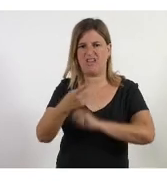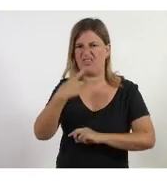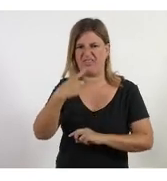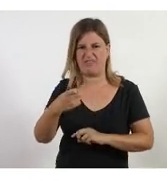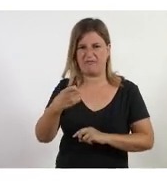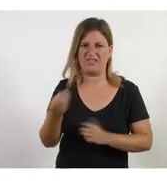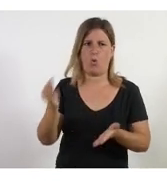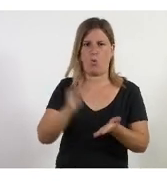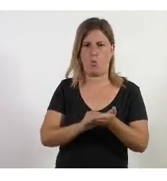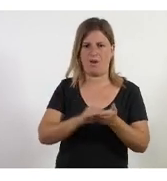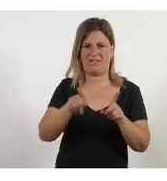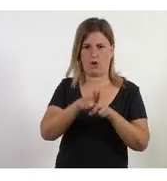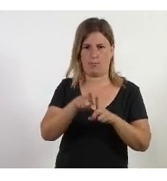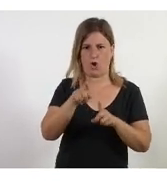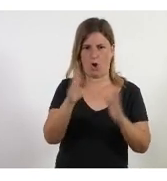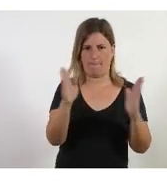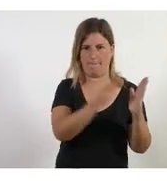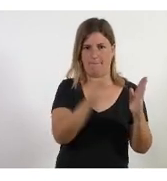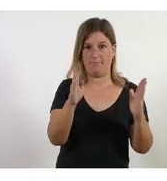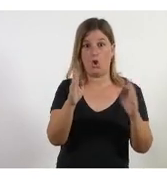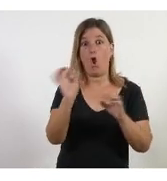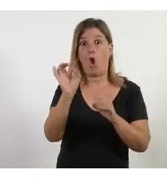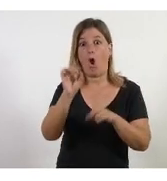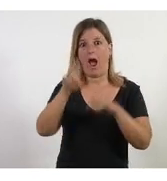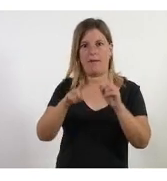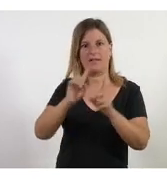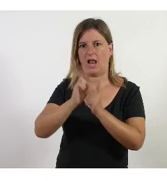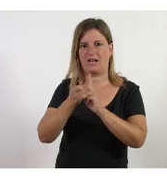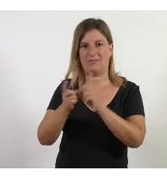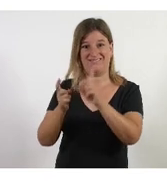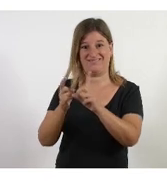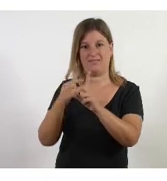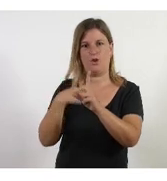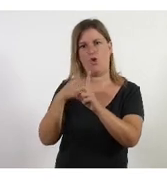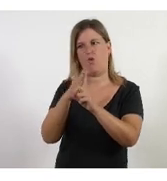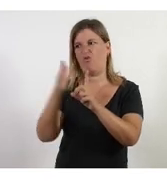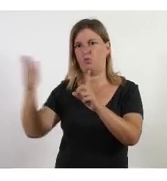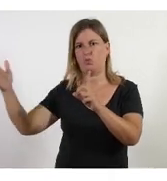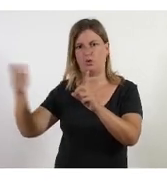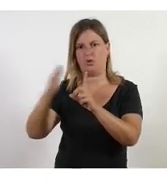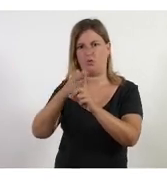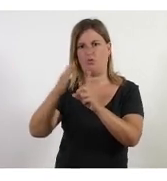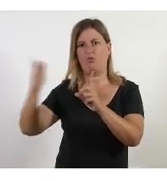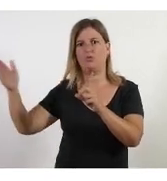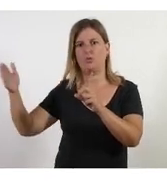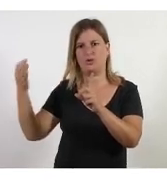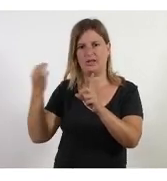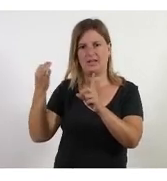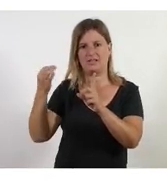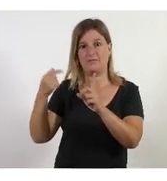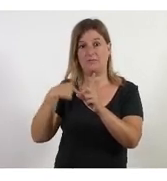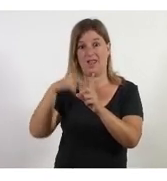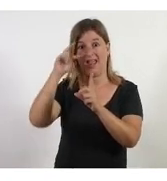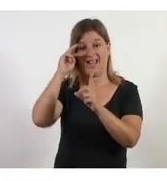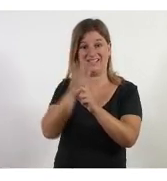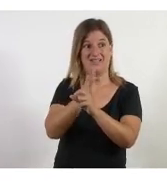fem és que estic en el futur. I en el futur faig dues coses. Des de la meva experiència